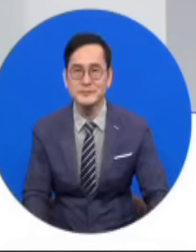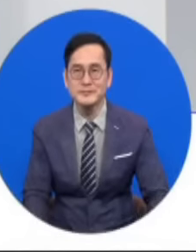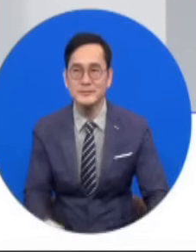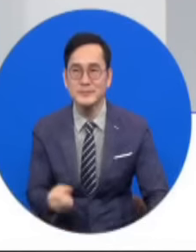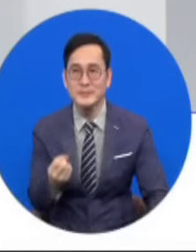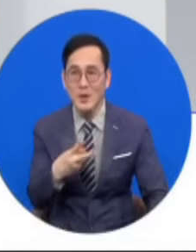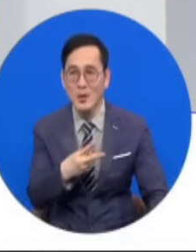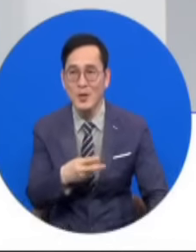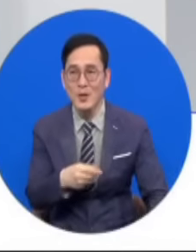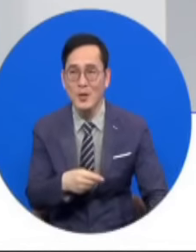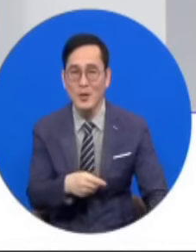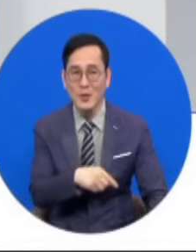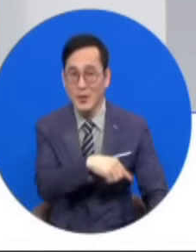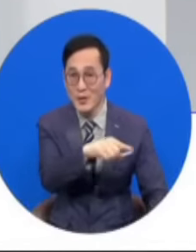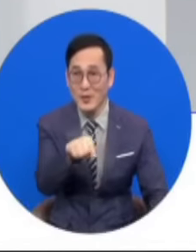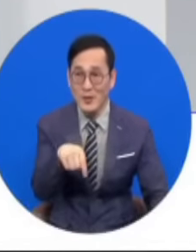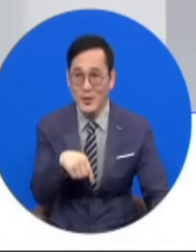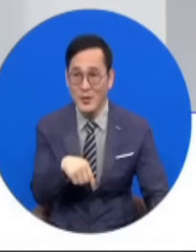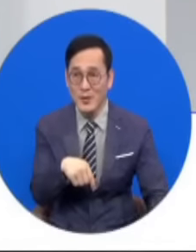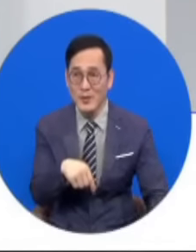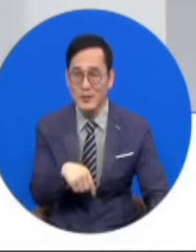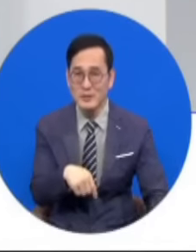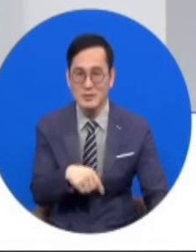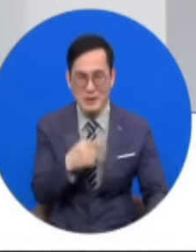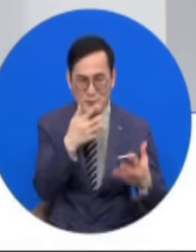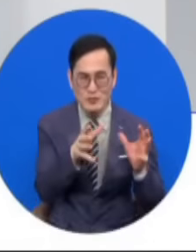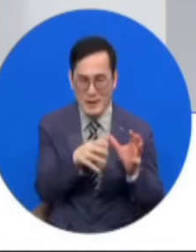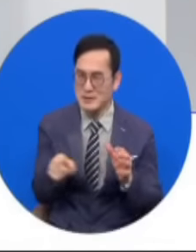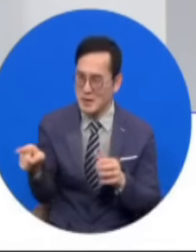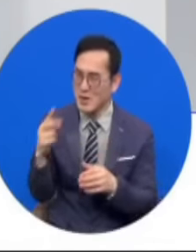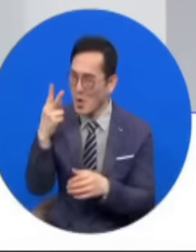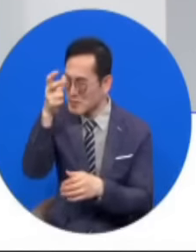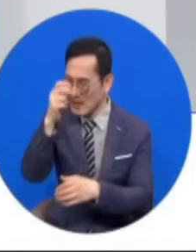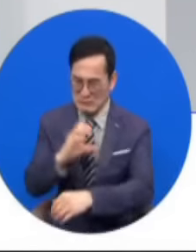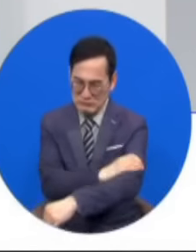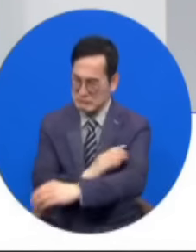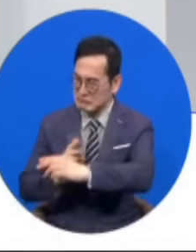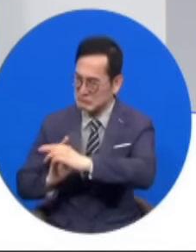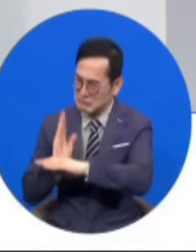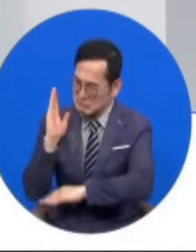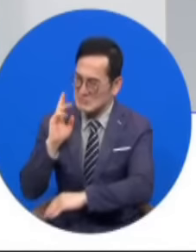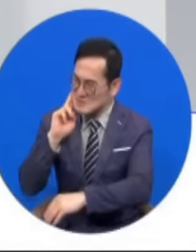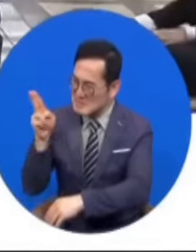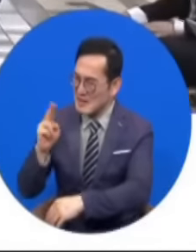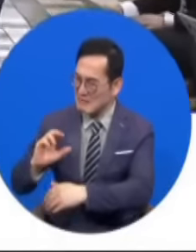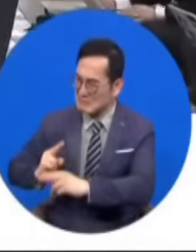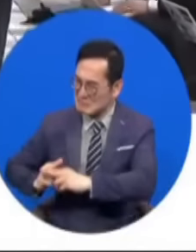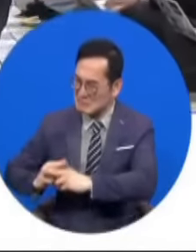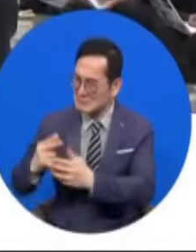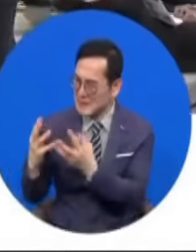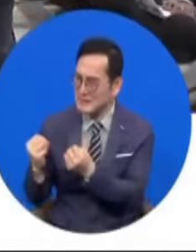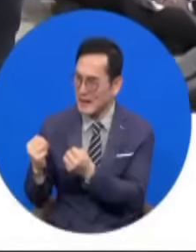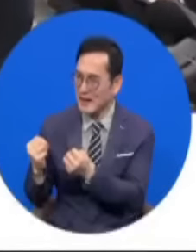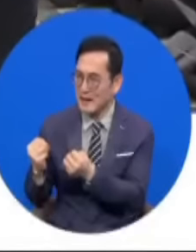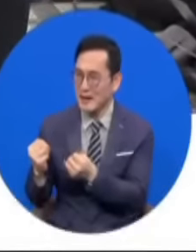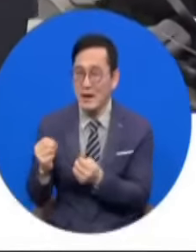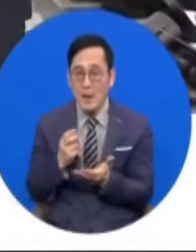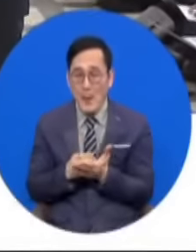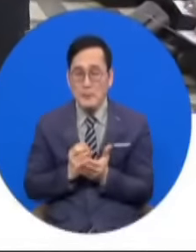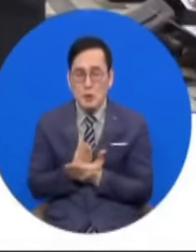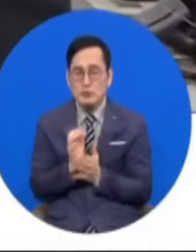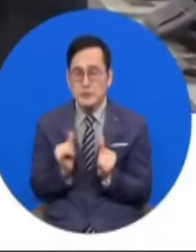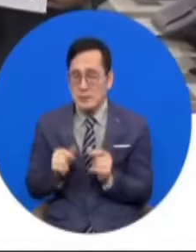변호사 많이 있었습니다 검찰권이 통제되지 않는다 어 과도한 기소가 많다라는 이야기하는 법조인들 마저도이 이건